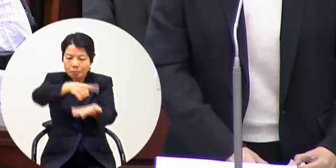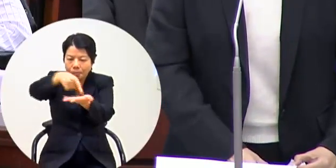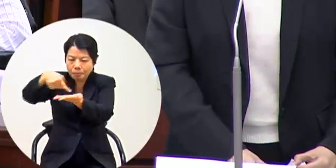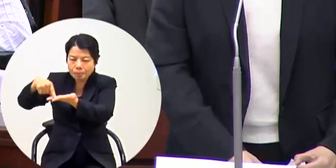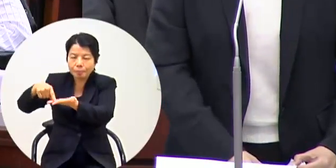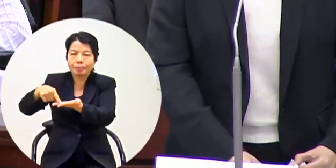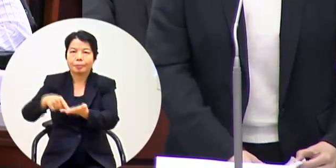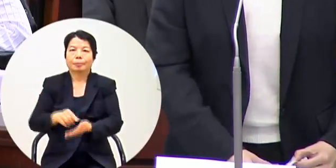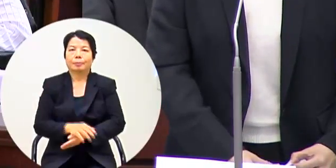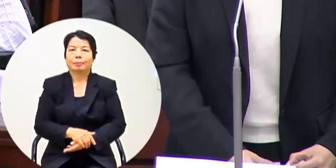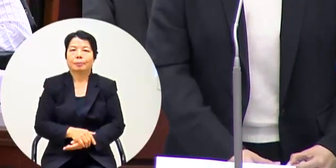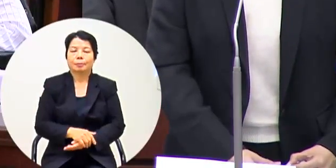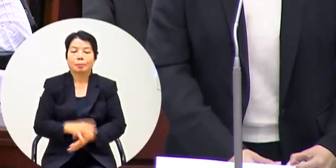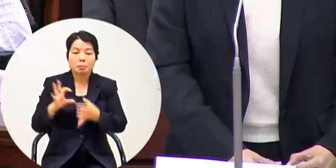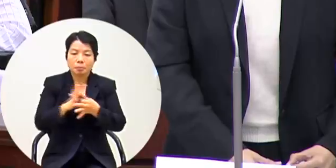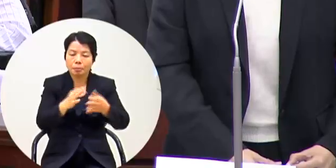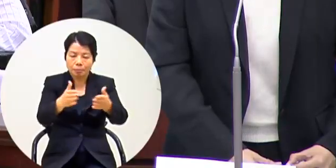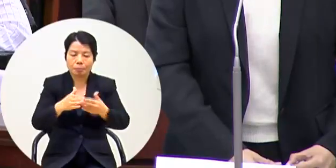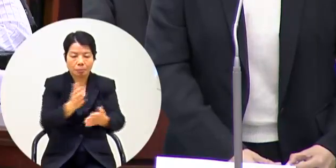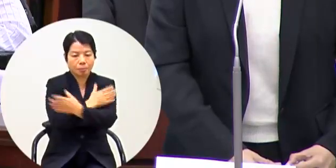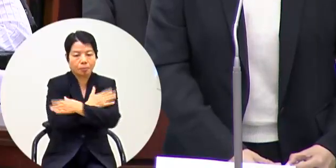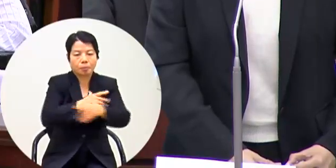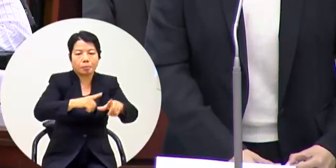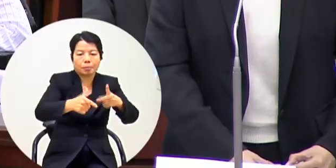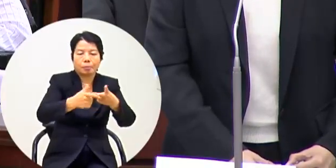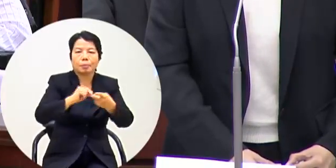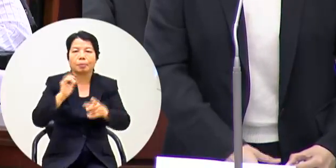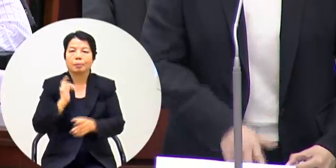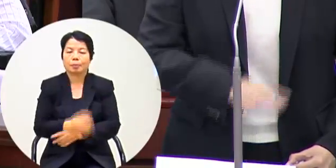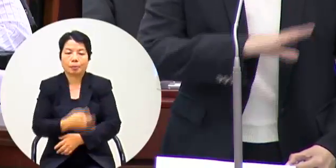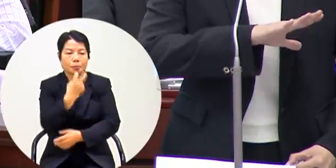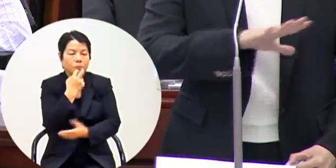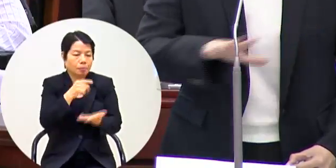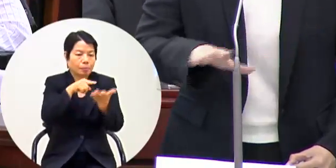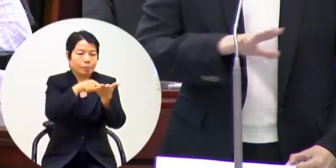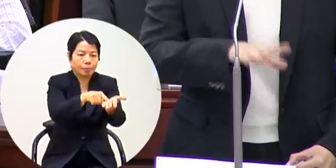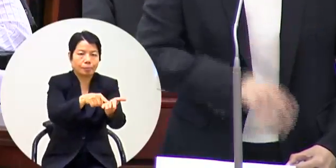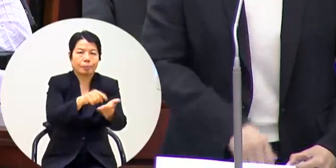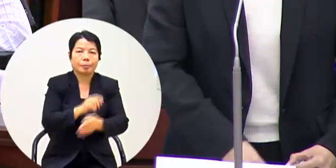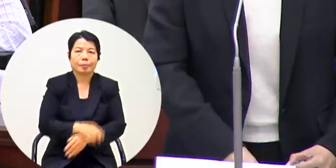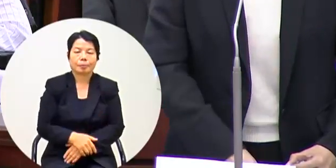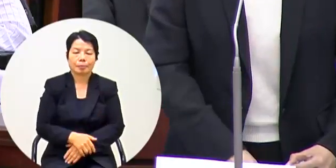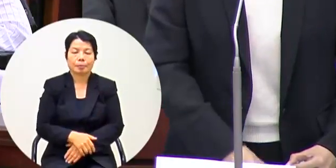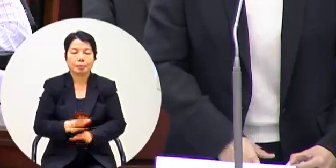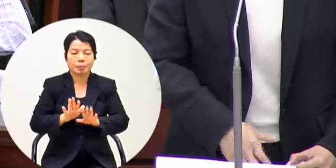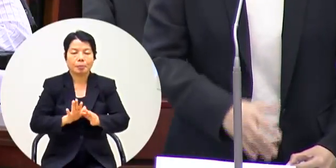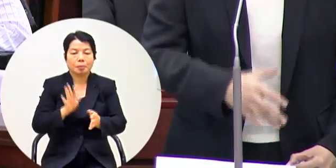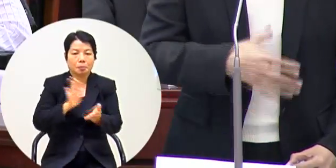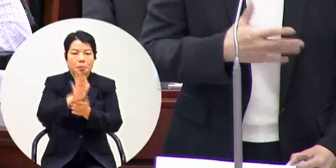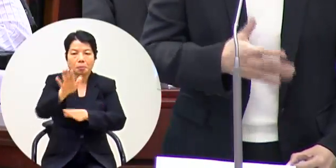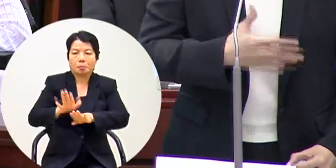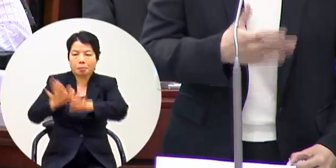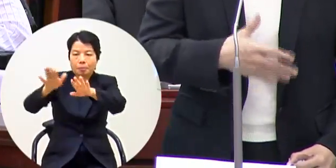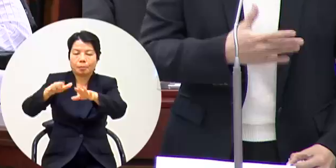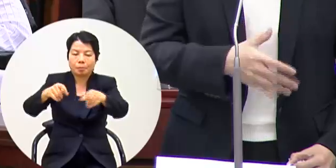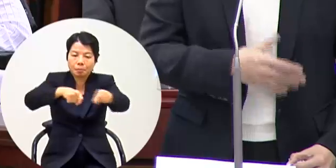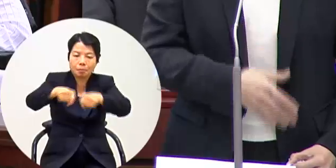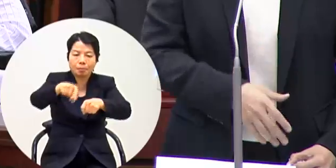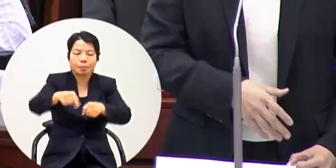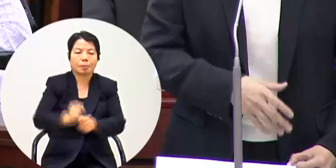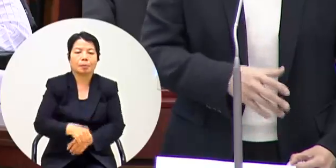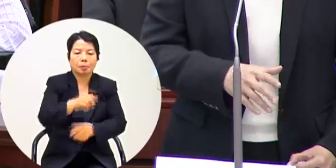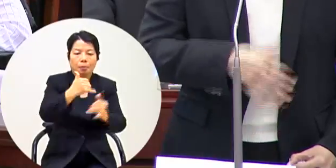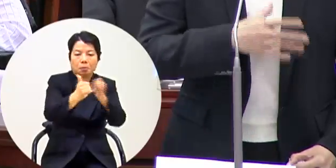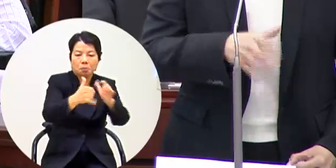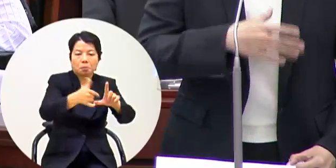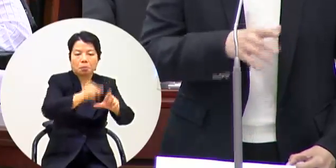愿的空间，然后我们也跟中央申请前瞻计划，在各不同的社区里面把我们可以活用的这